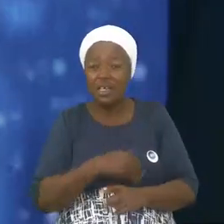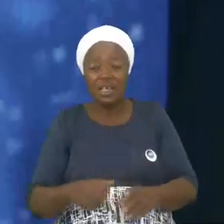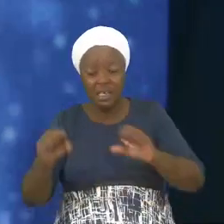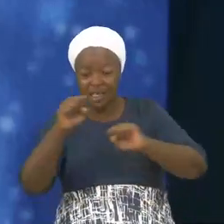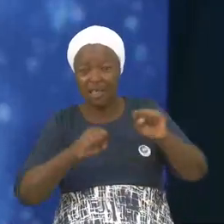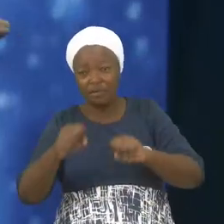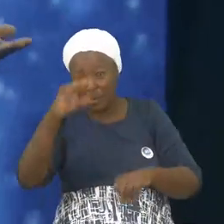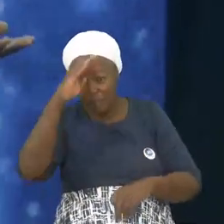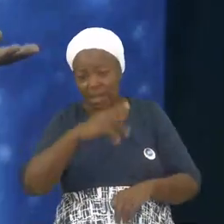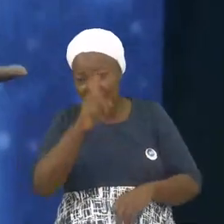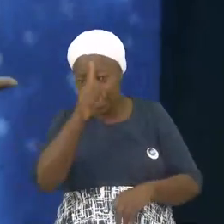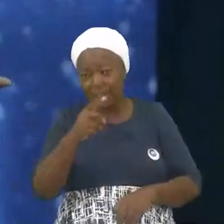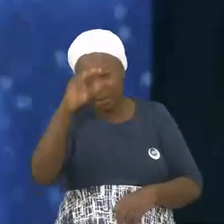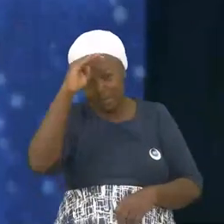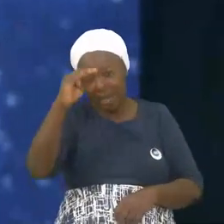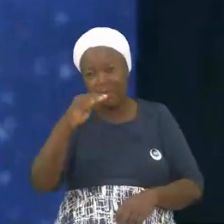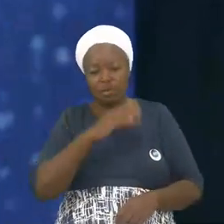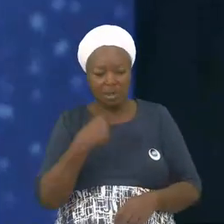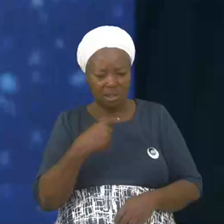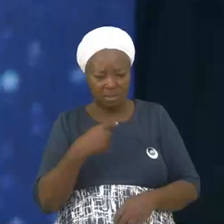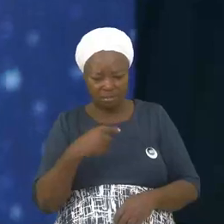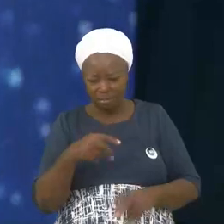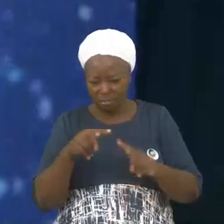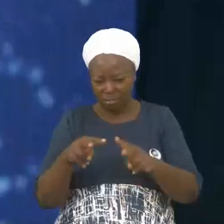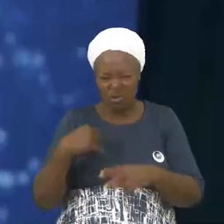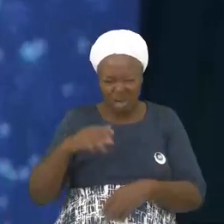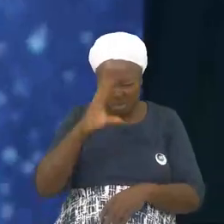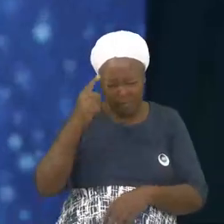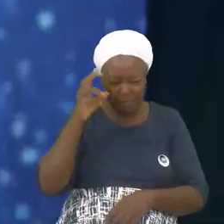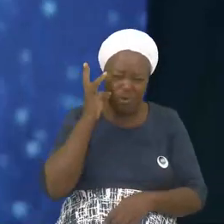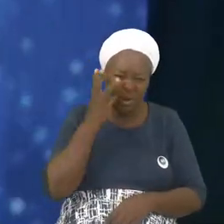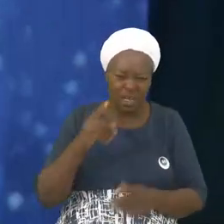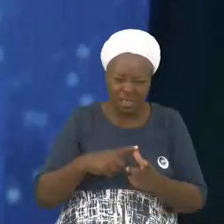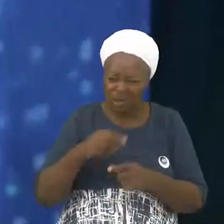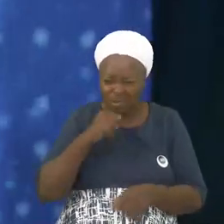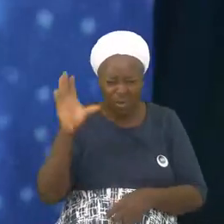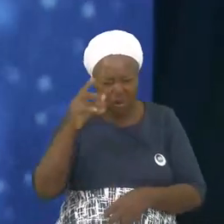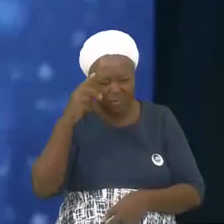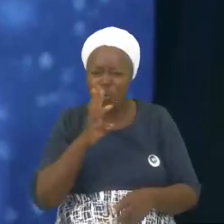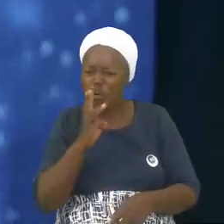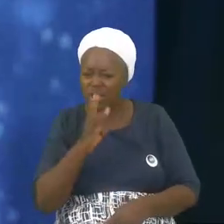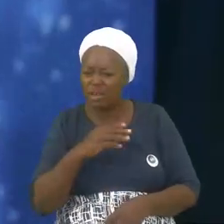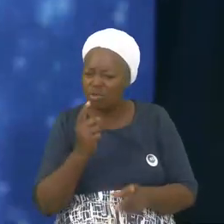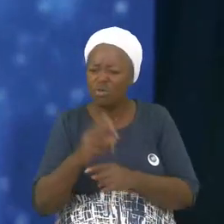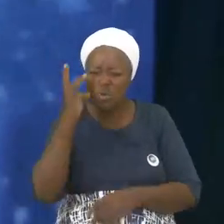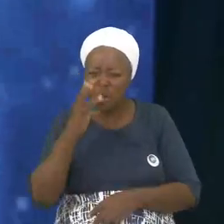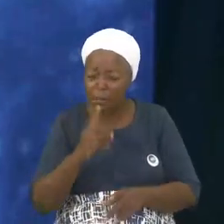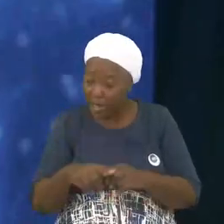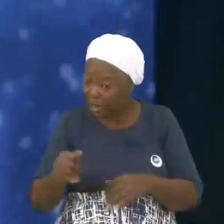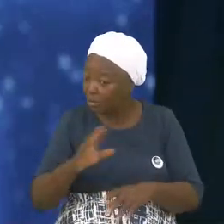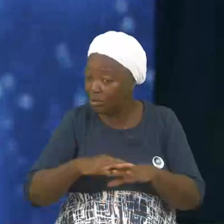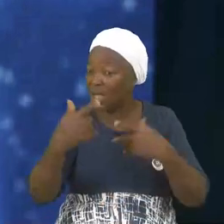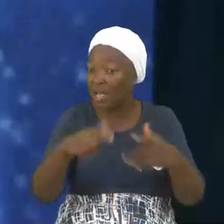toi-même. Parce que ton moi, un homme scientifique, un homme intelligent dira, oh, nous cherchons du